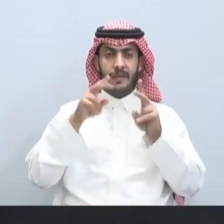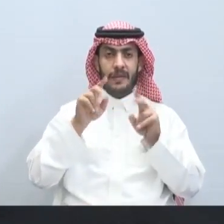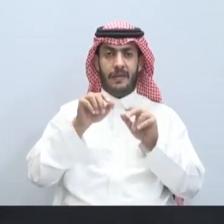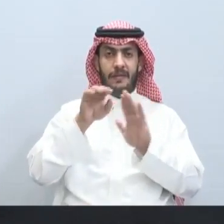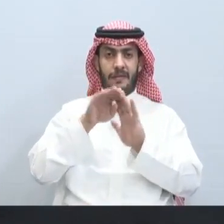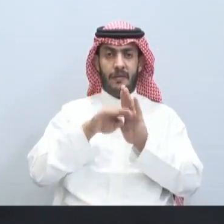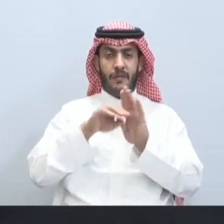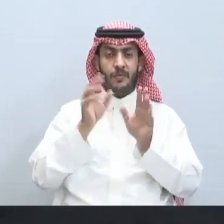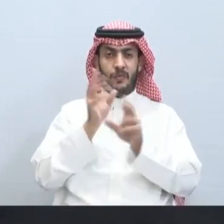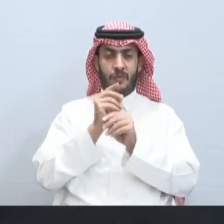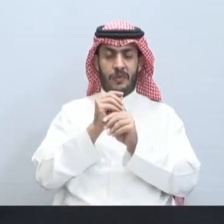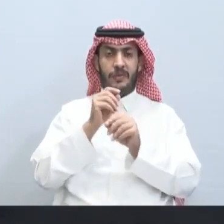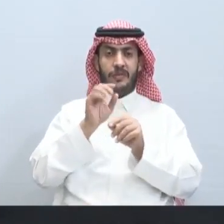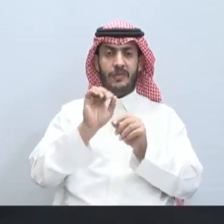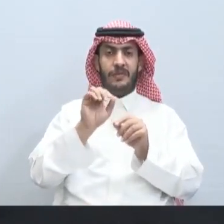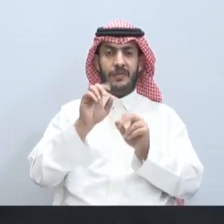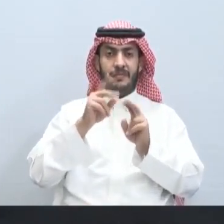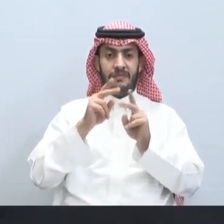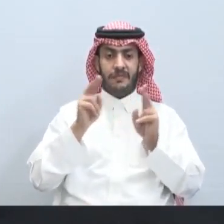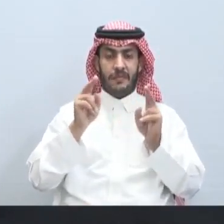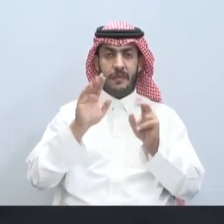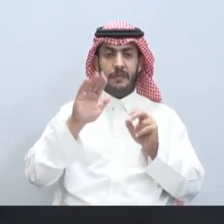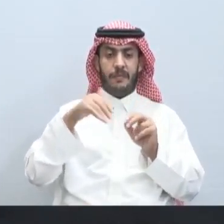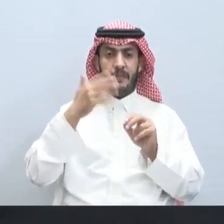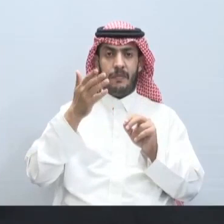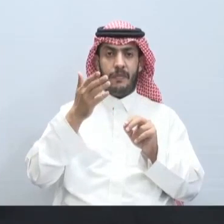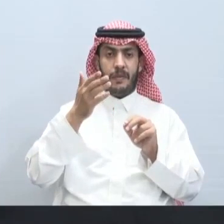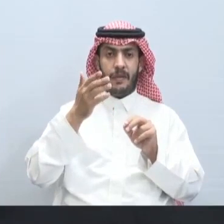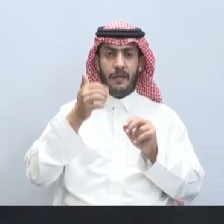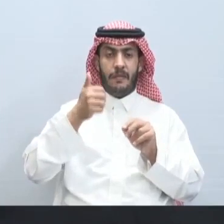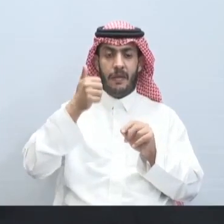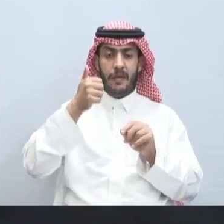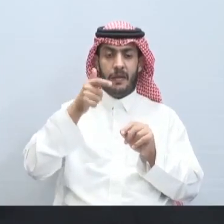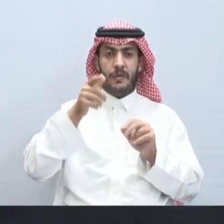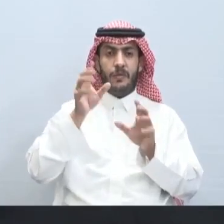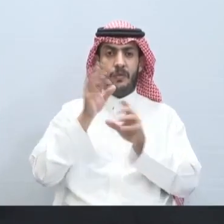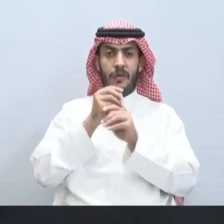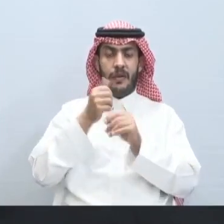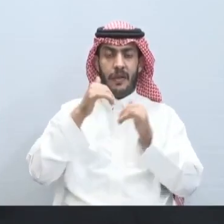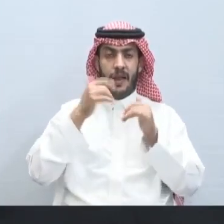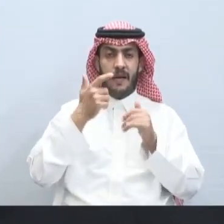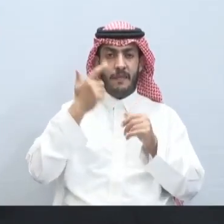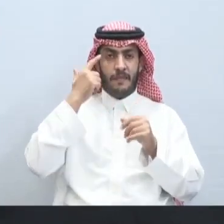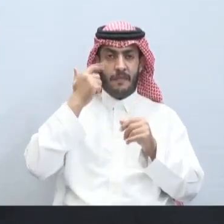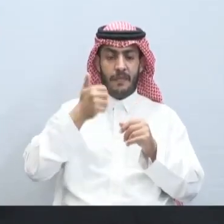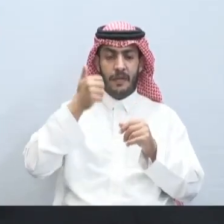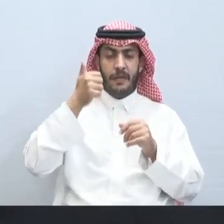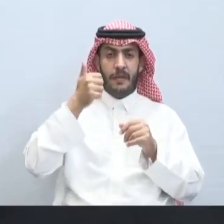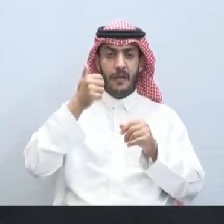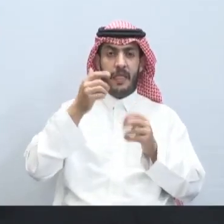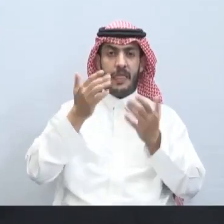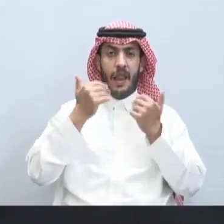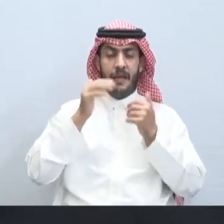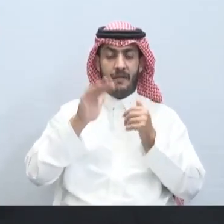من خلال تحديد السوق تحديد الشريحه وبالتالي بعد ذلك اعرف هل امكانات السوق هل يوجد قدره هل يوجد